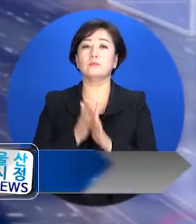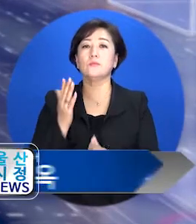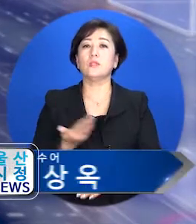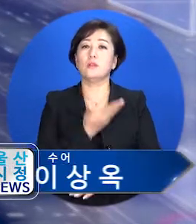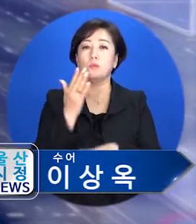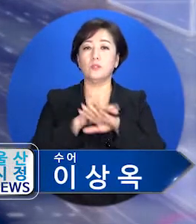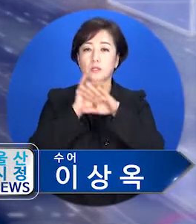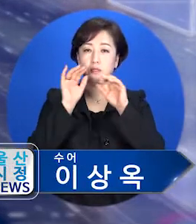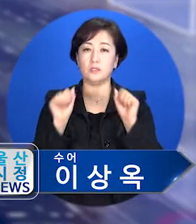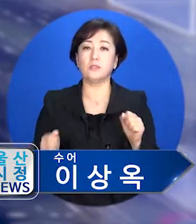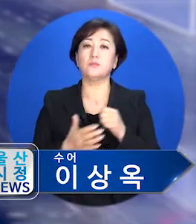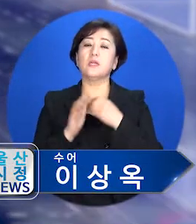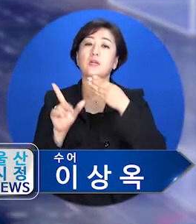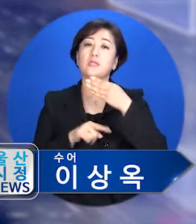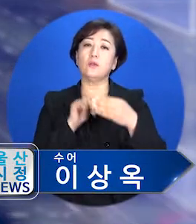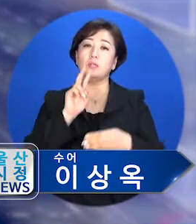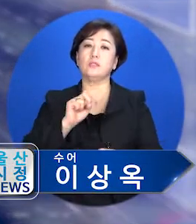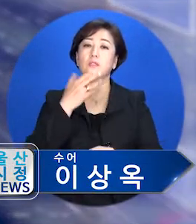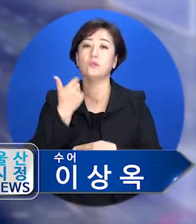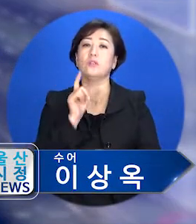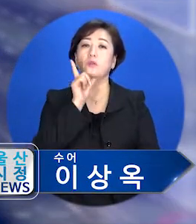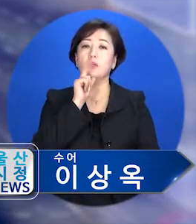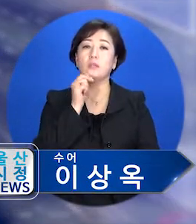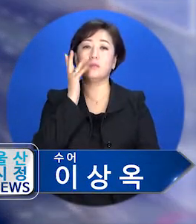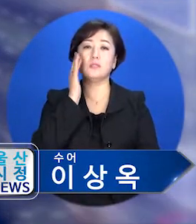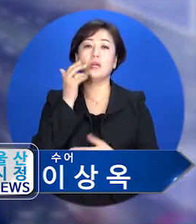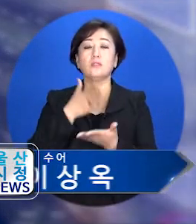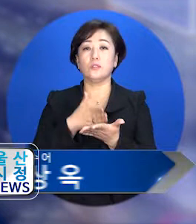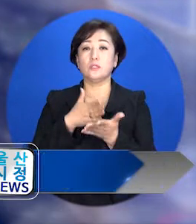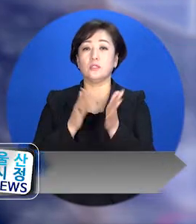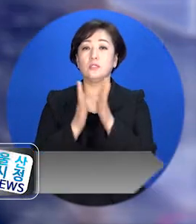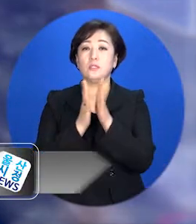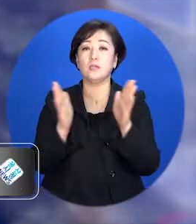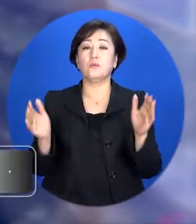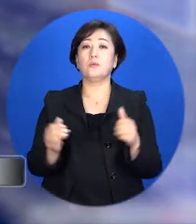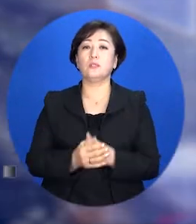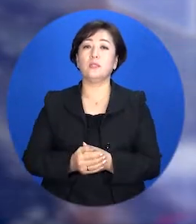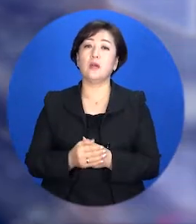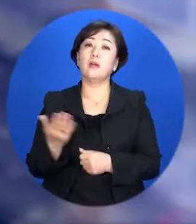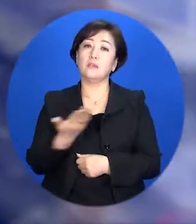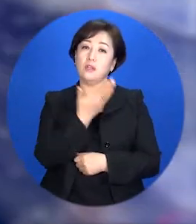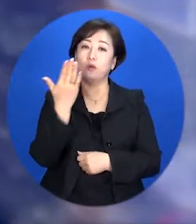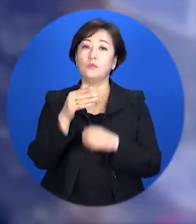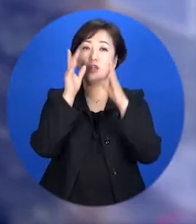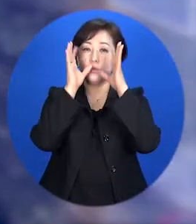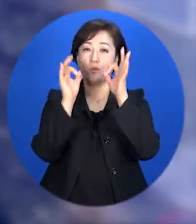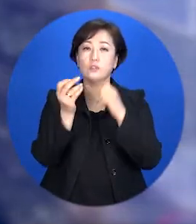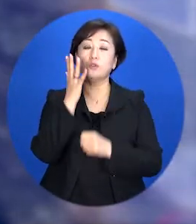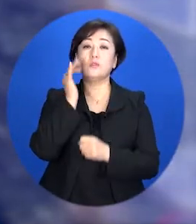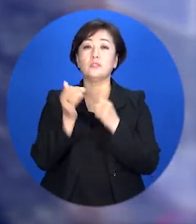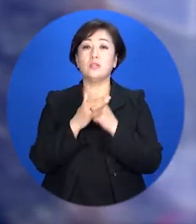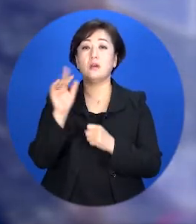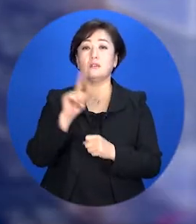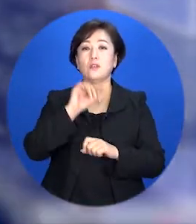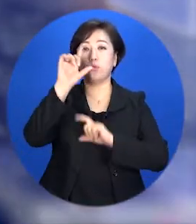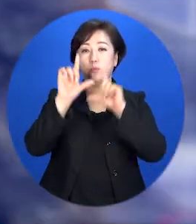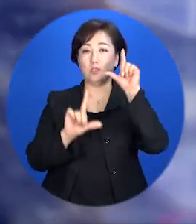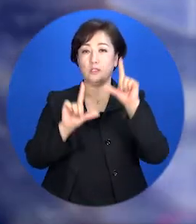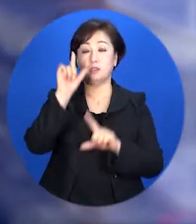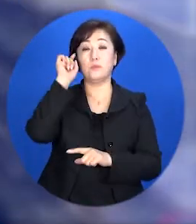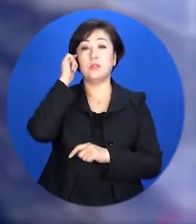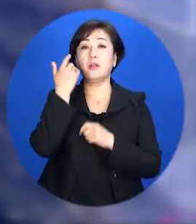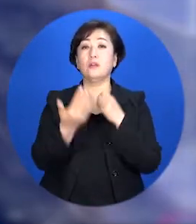시민 여러분 안녕하십니까? 4월 29일 월요일 울산 시정 뉴스입니다. 여러분이 바라보는 울산은 어떤